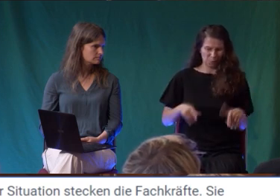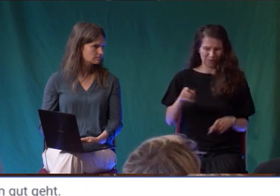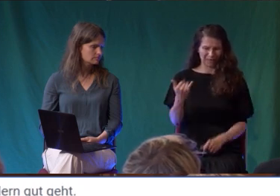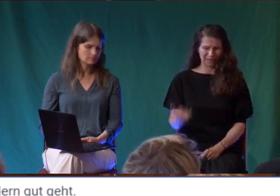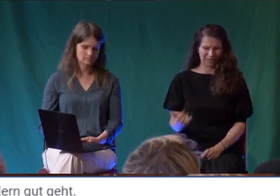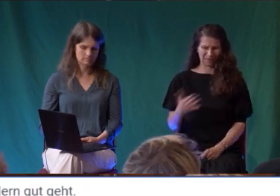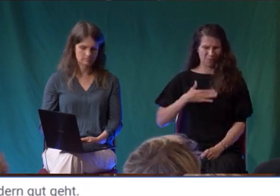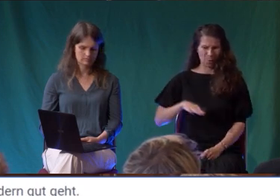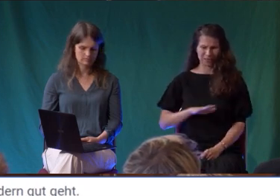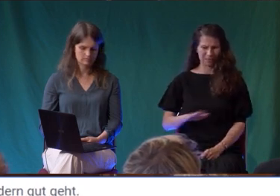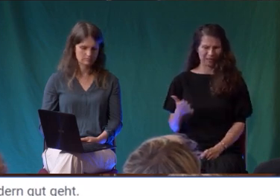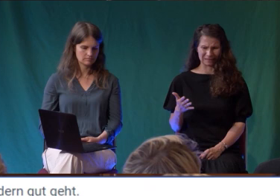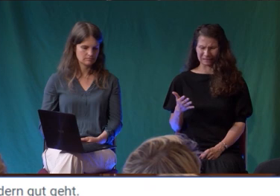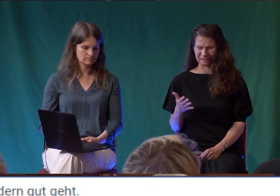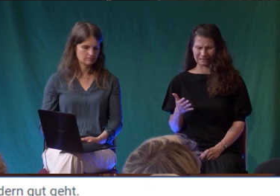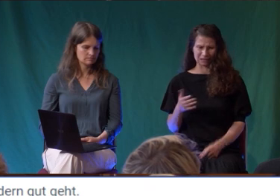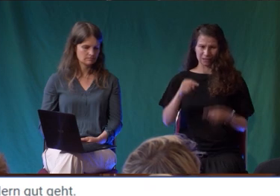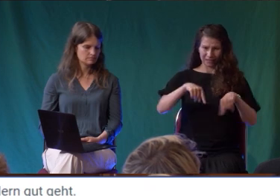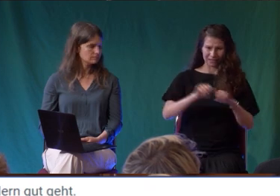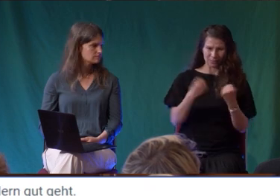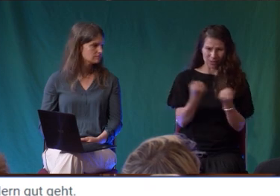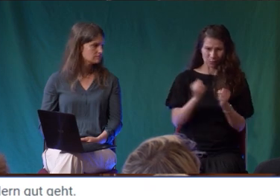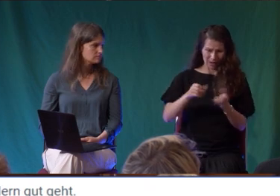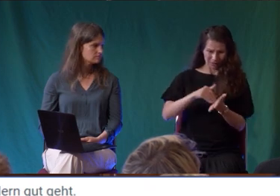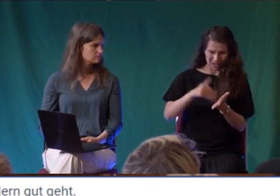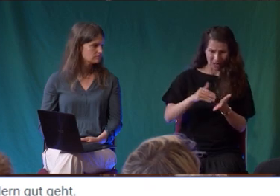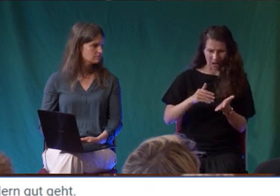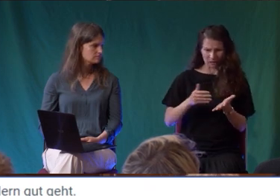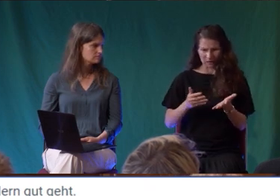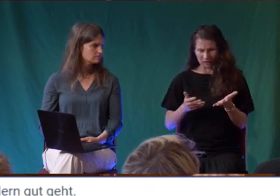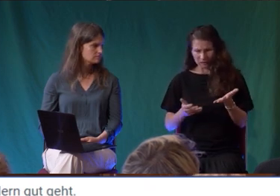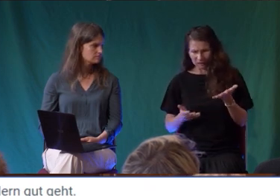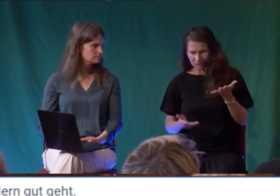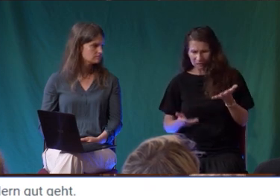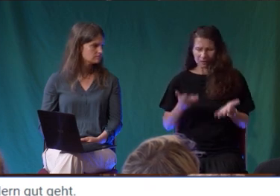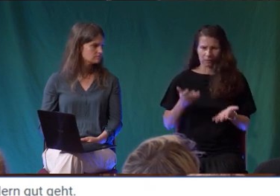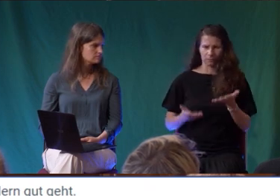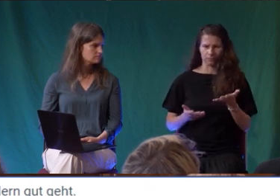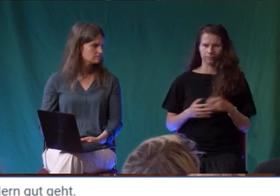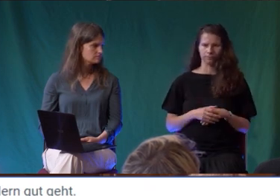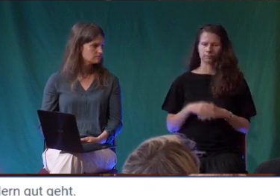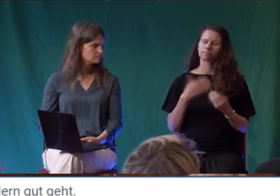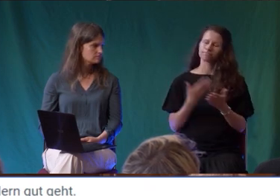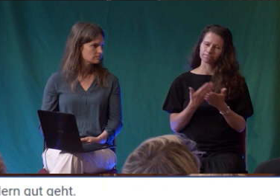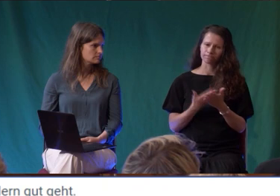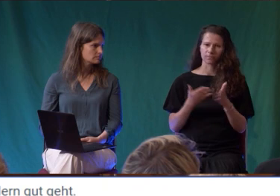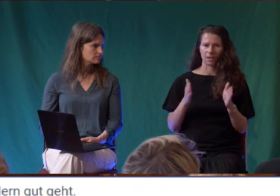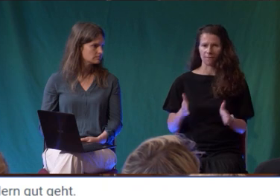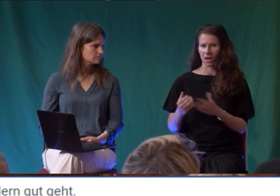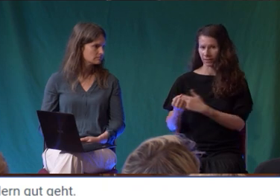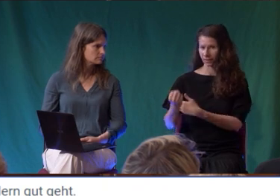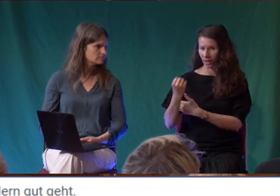so richtig gut funktioniert dass sie eigentlich noch und daraus resultiert also daraus folgt dann auch dass die Fachkräfte